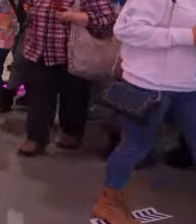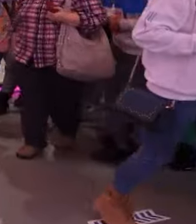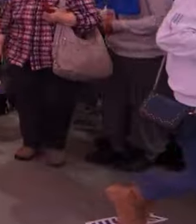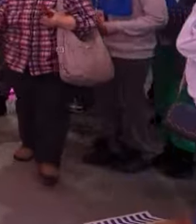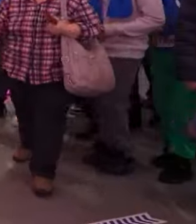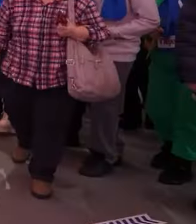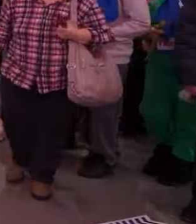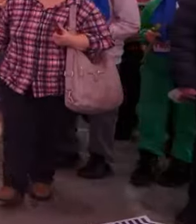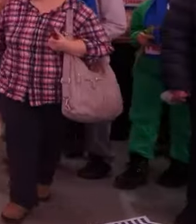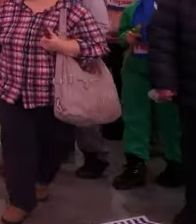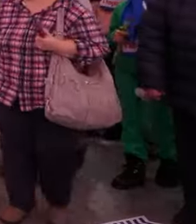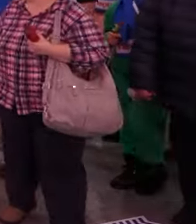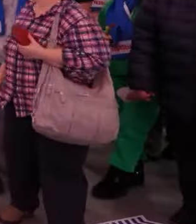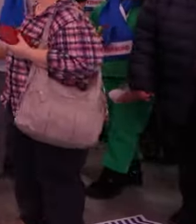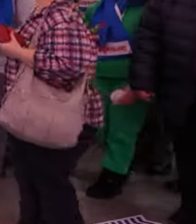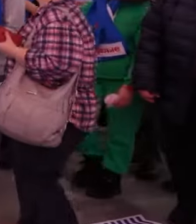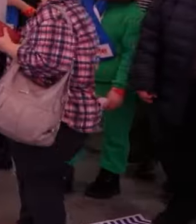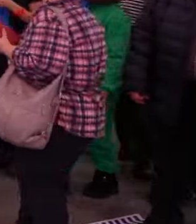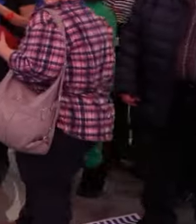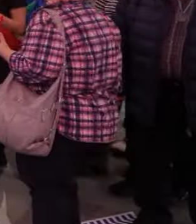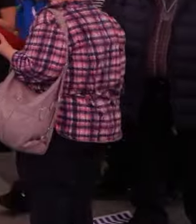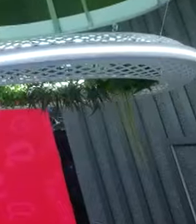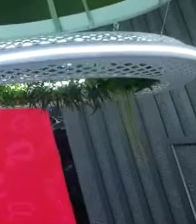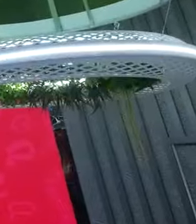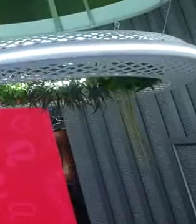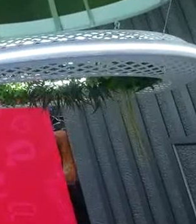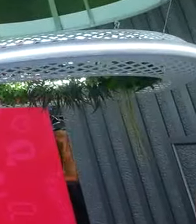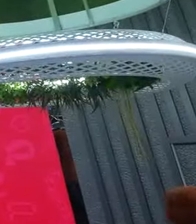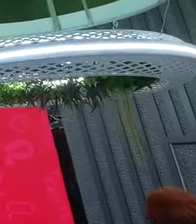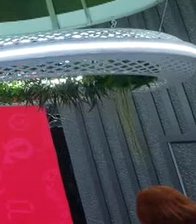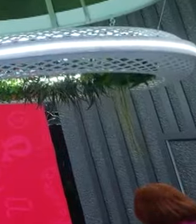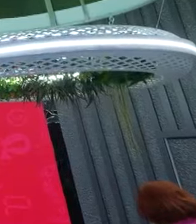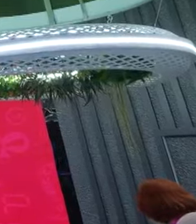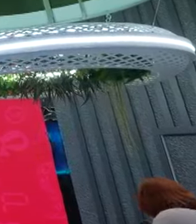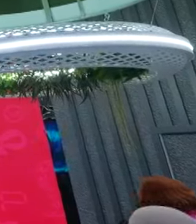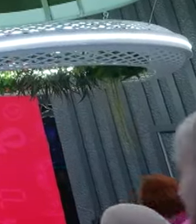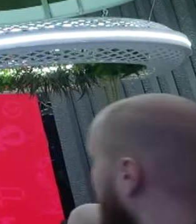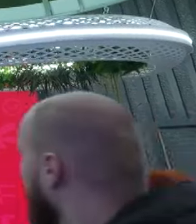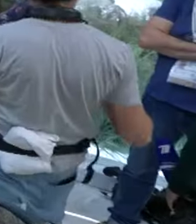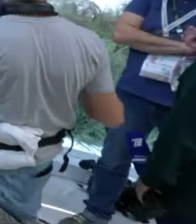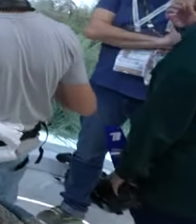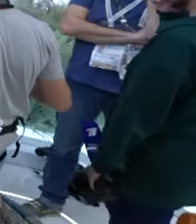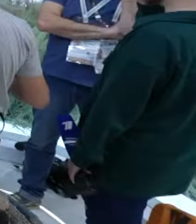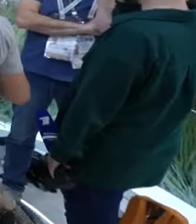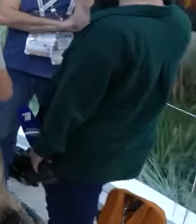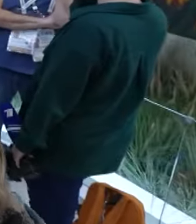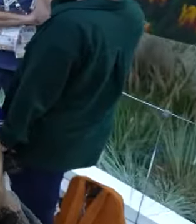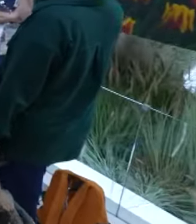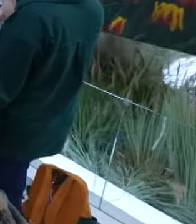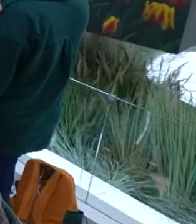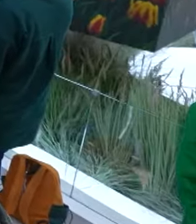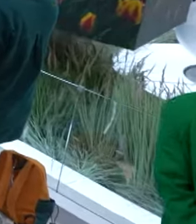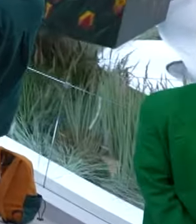готов стать на поддержку, особенно в трудное время. Богдан Арисланов, Александр Сысоев из Москвы для программы «Такой